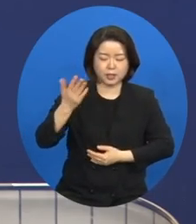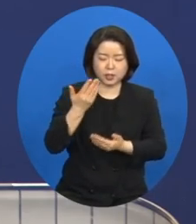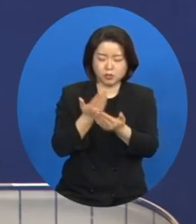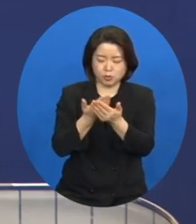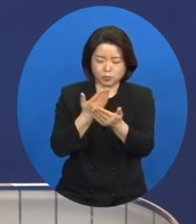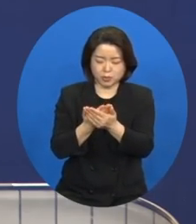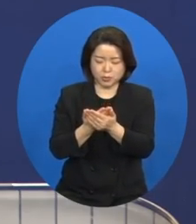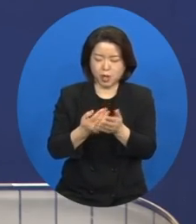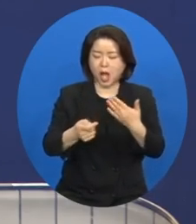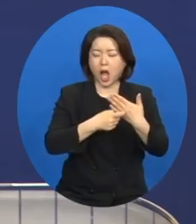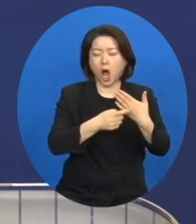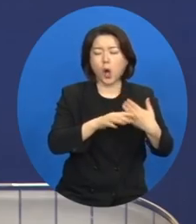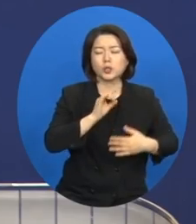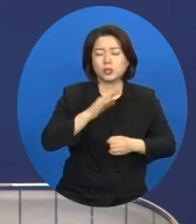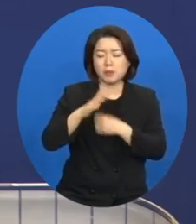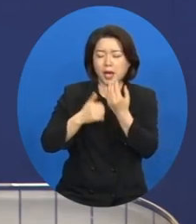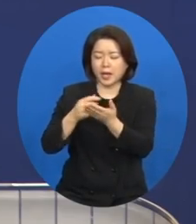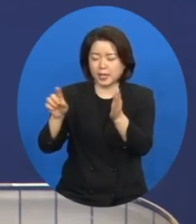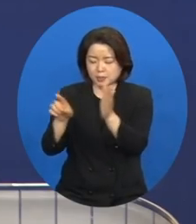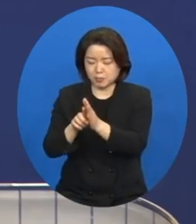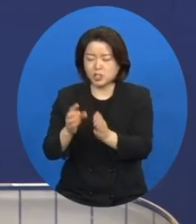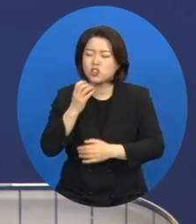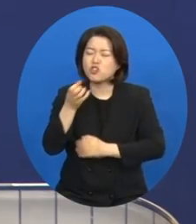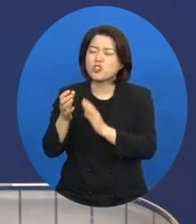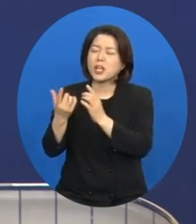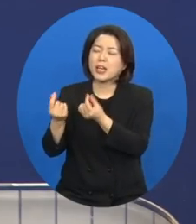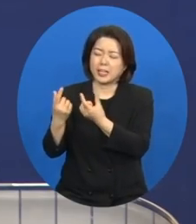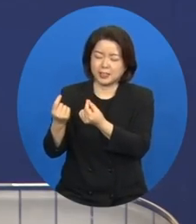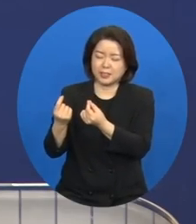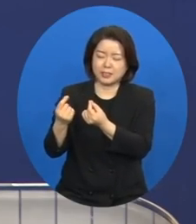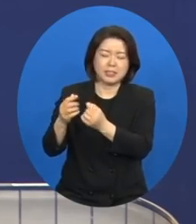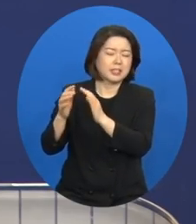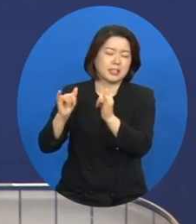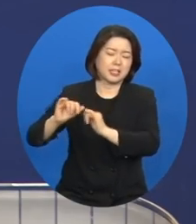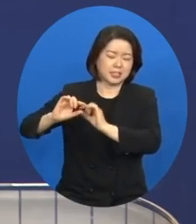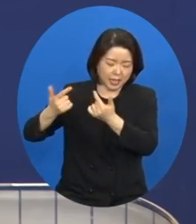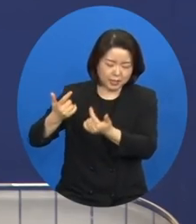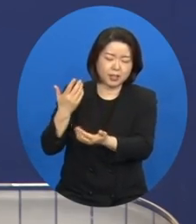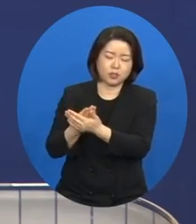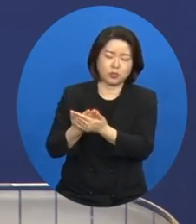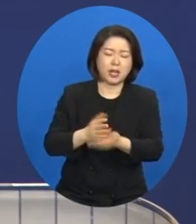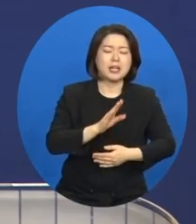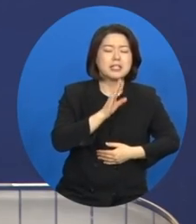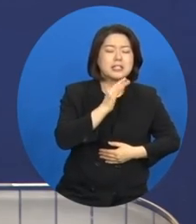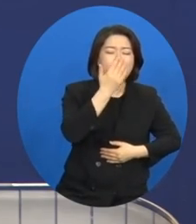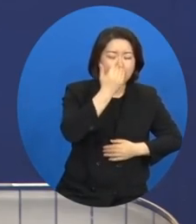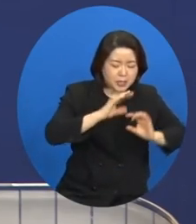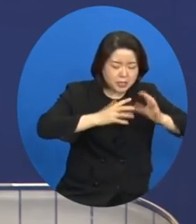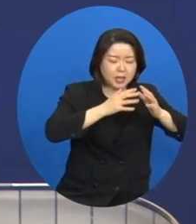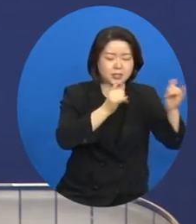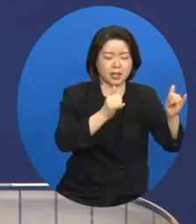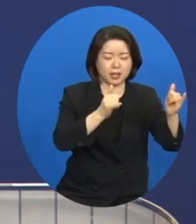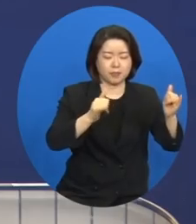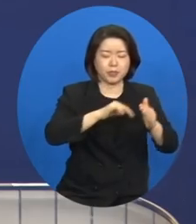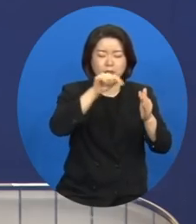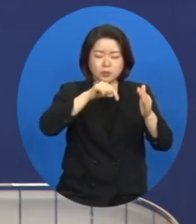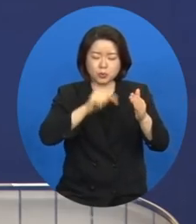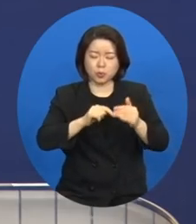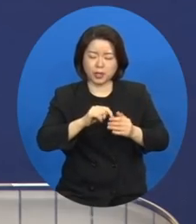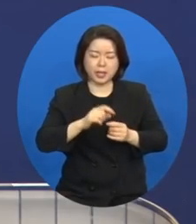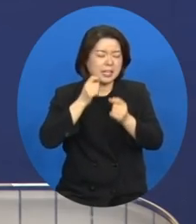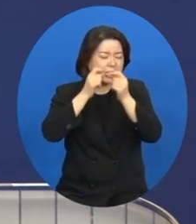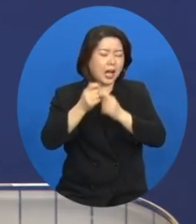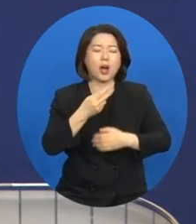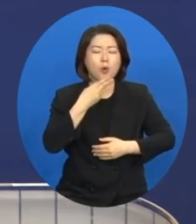주시옵소서. 겉으로만 하나님 믿는 그런 유대인과 같은 자들이 되지 않게 해주시고, 참 이스라엘 사람이라 그 안에 간사한 것이